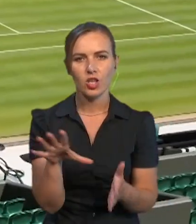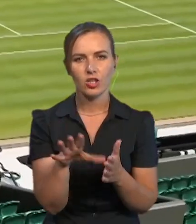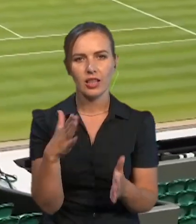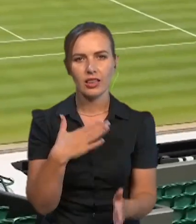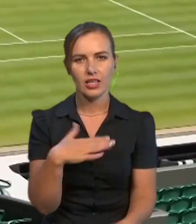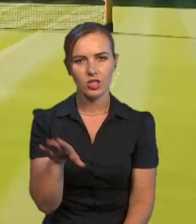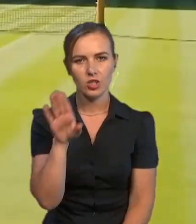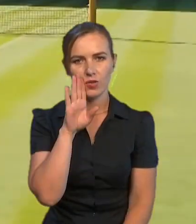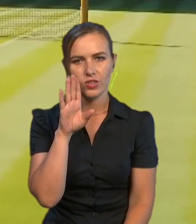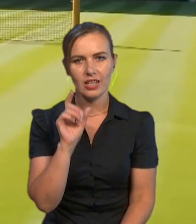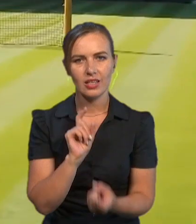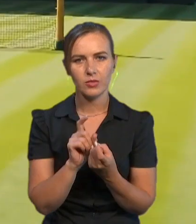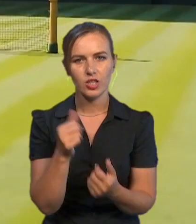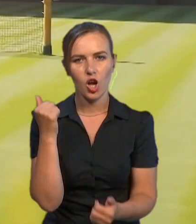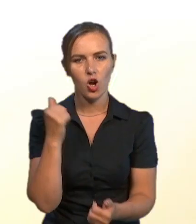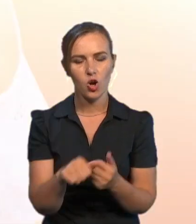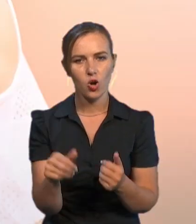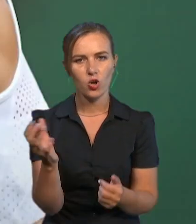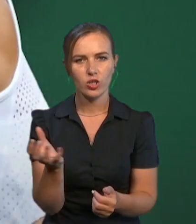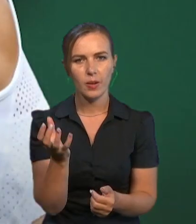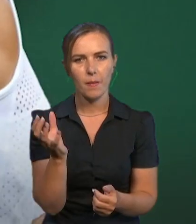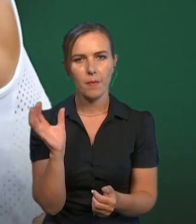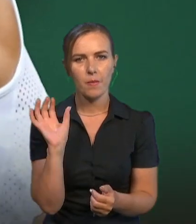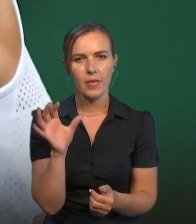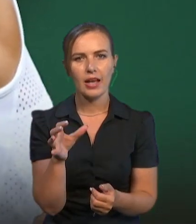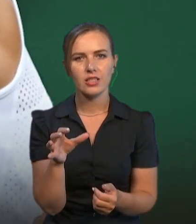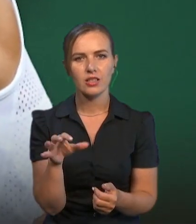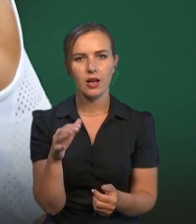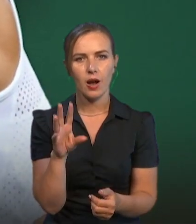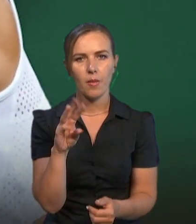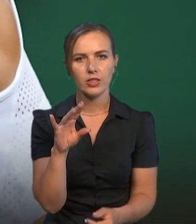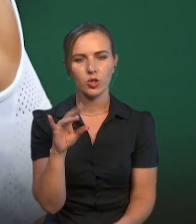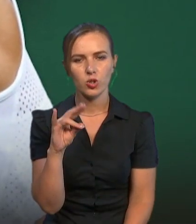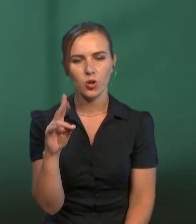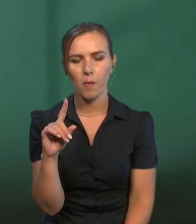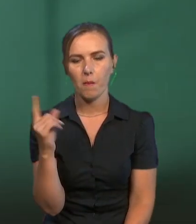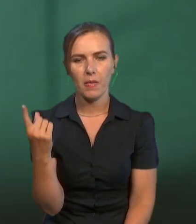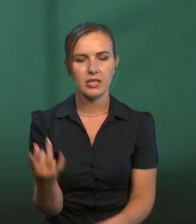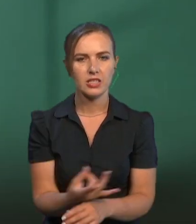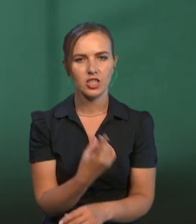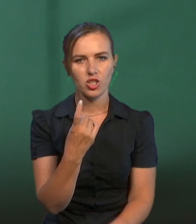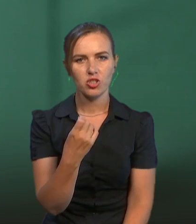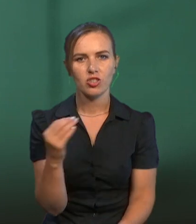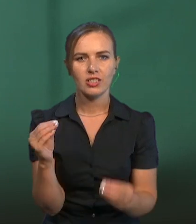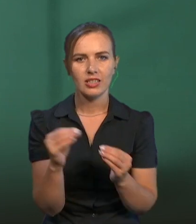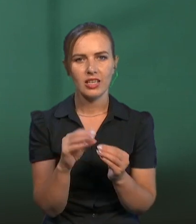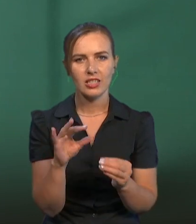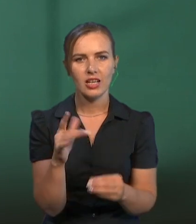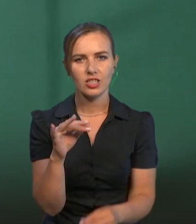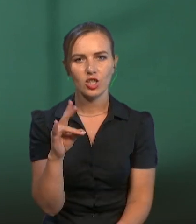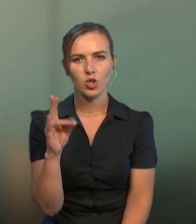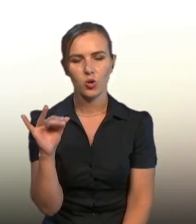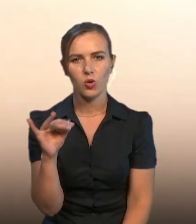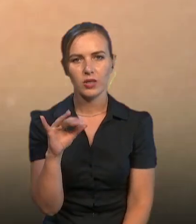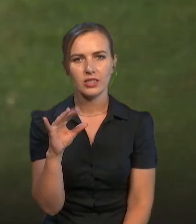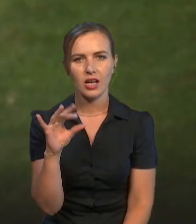дівчата боролися за кожен м'яч. Марта Костюк вперше у кар'єрі обіграла тенісистку з топ-10 рейтингу – гречанку Марію